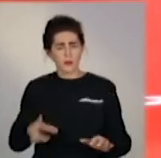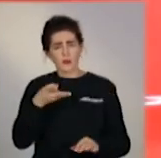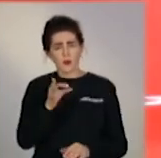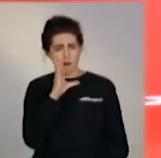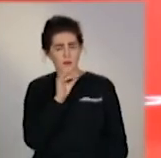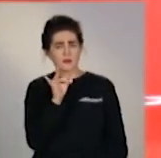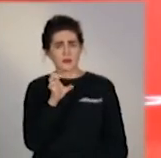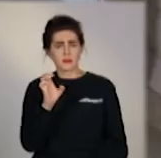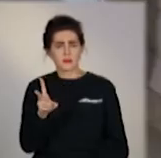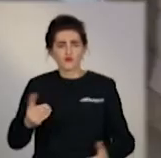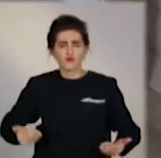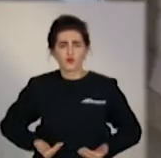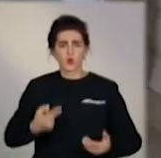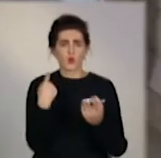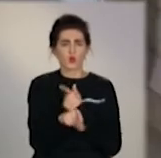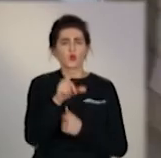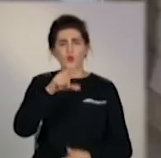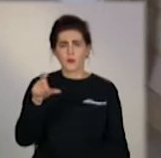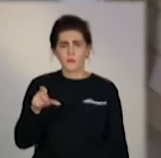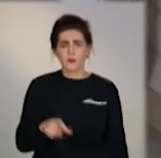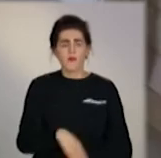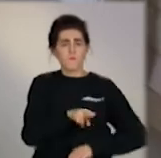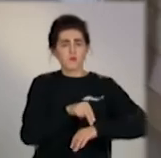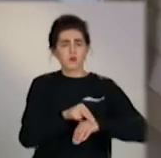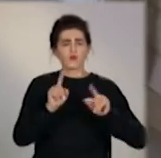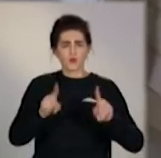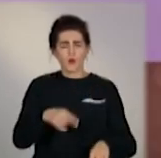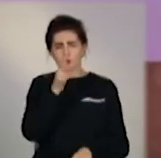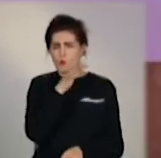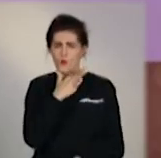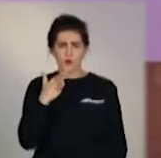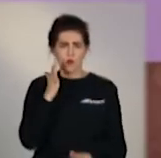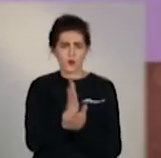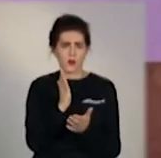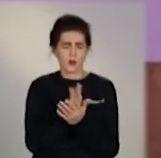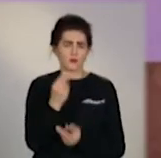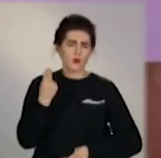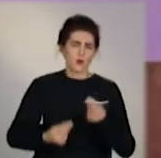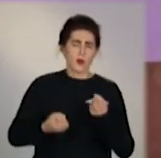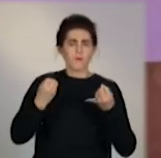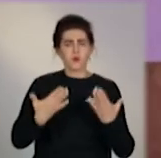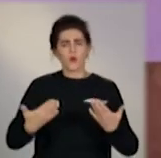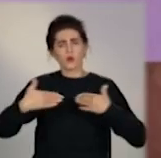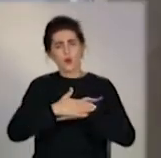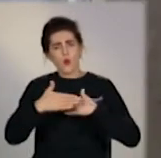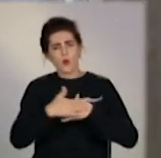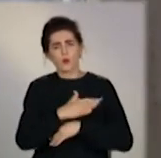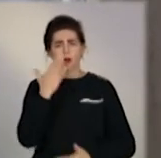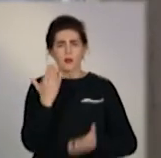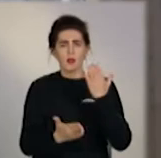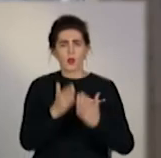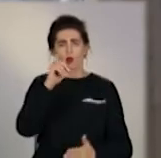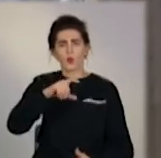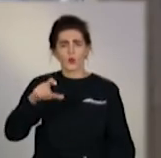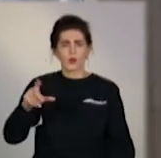ризикуєте життям інших людей. У поліції теж втомилися від жартівників. Найчастіше телефонують уночі, та здебільшого це